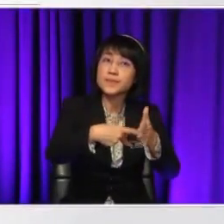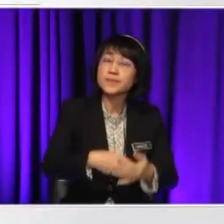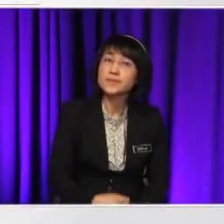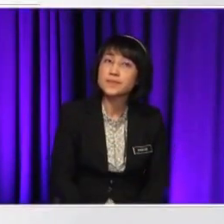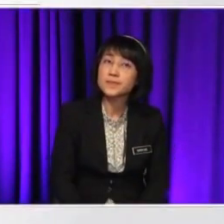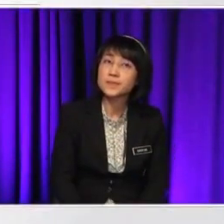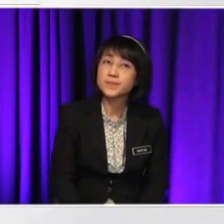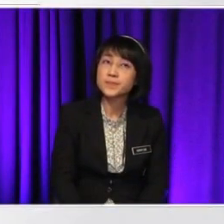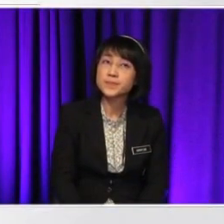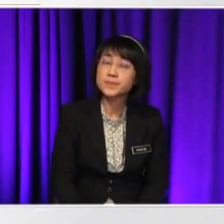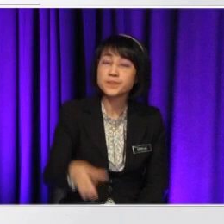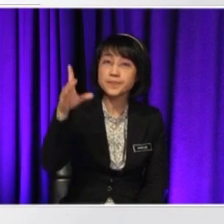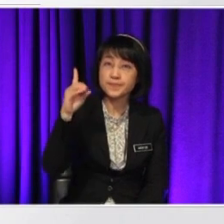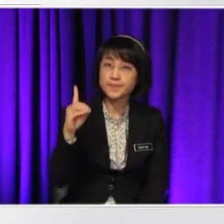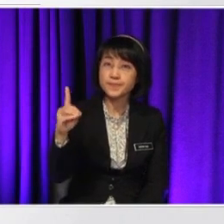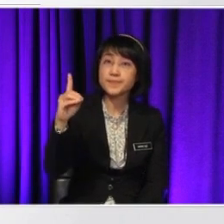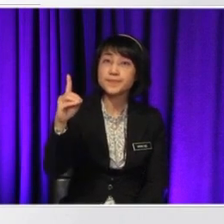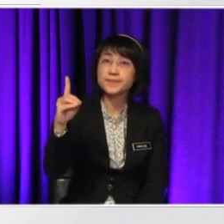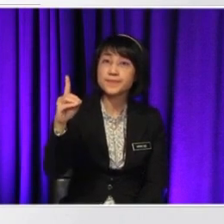dia D tu. D?